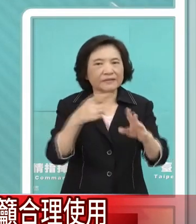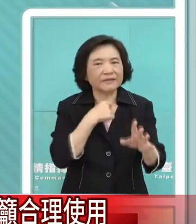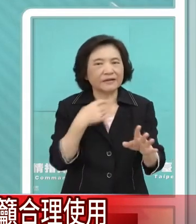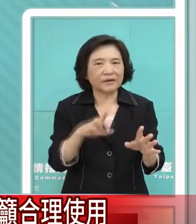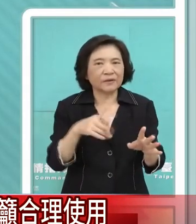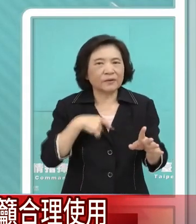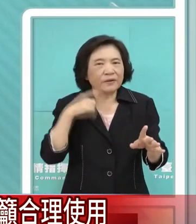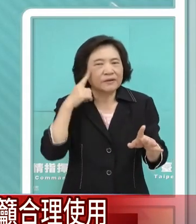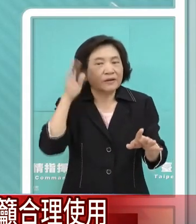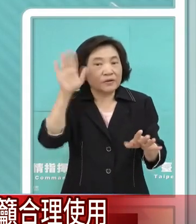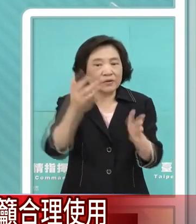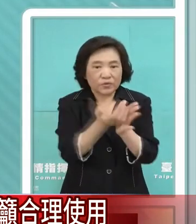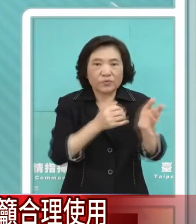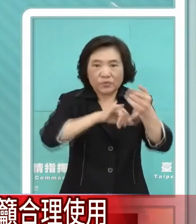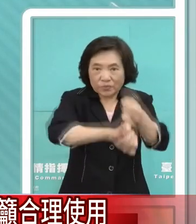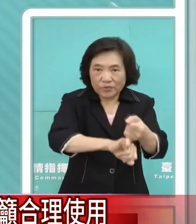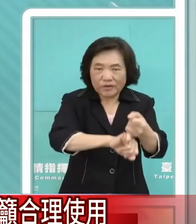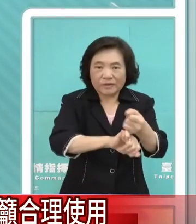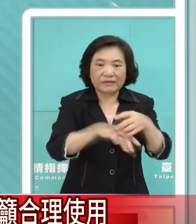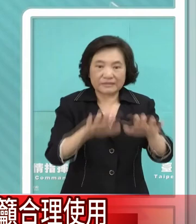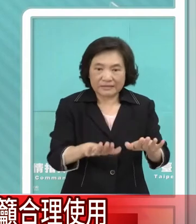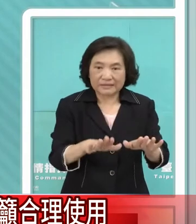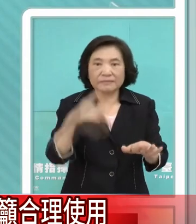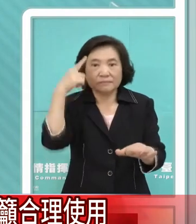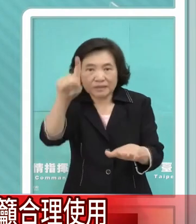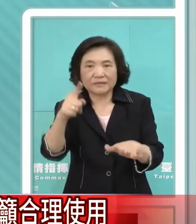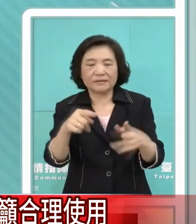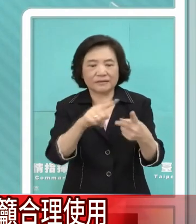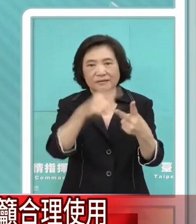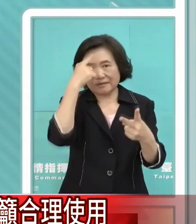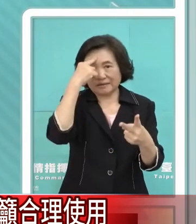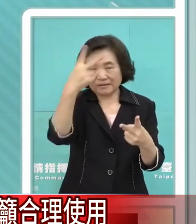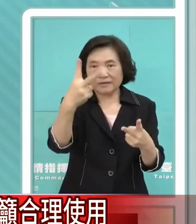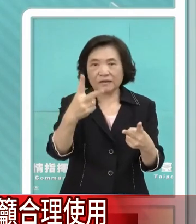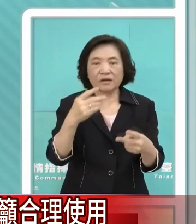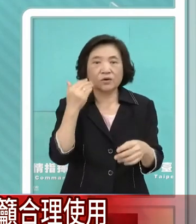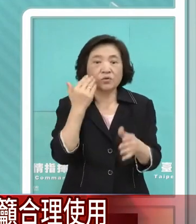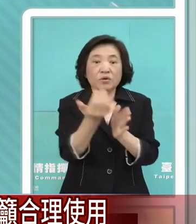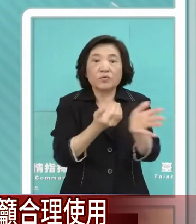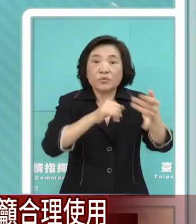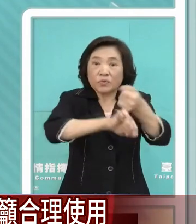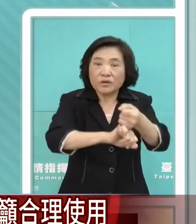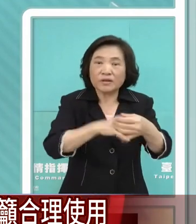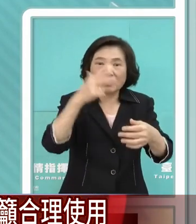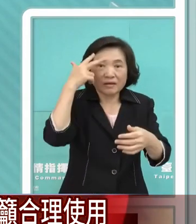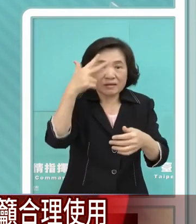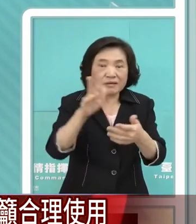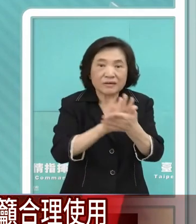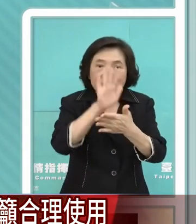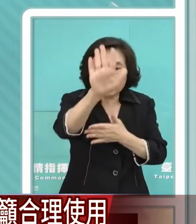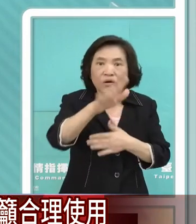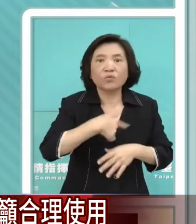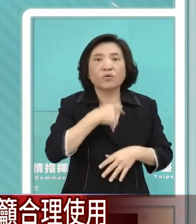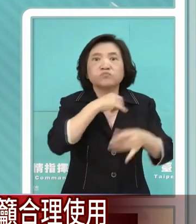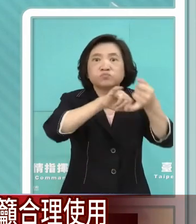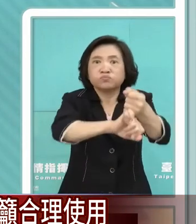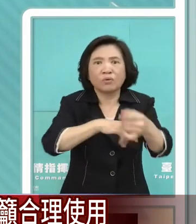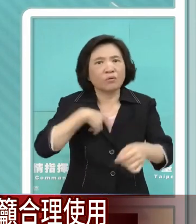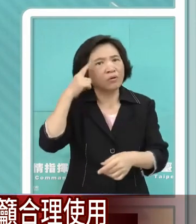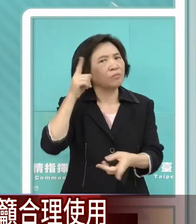觉得大概以后预约是只有今天明天，为什么？因为你没有理由去预约一个礼拜后的 PCR 筛检的，